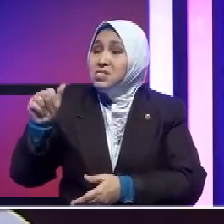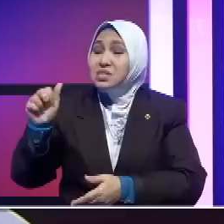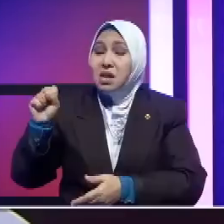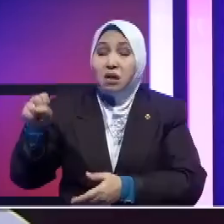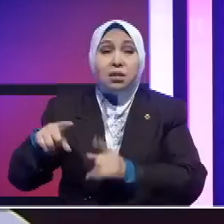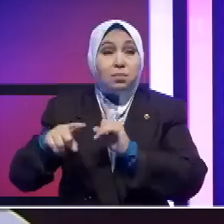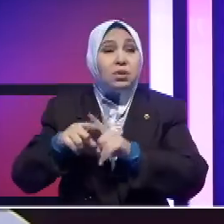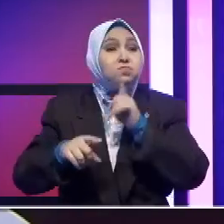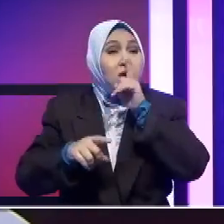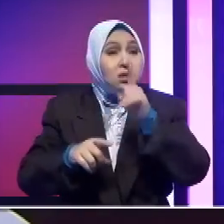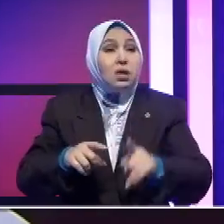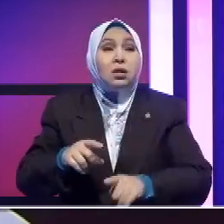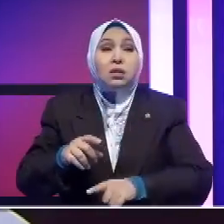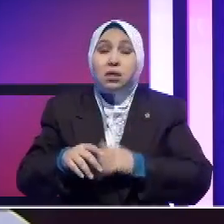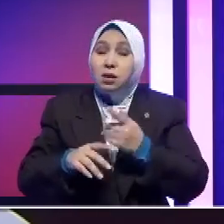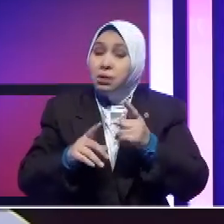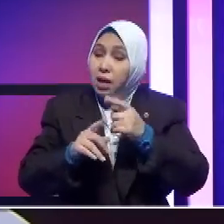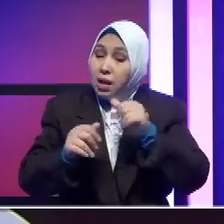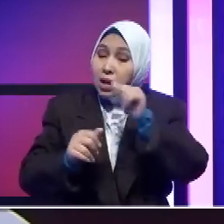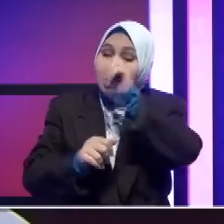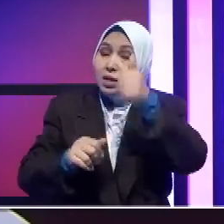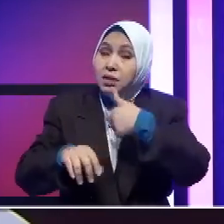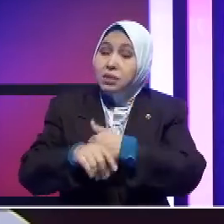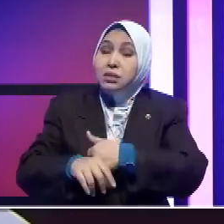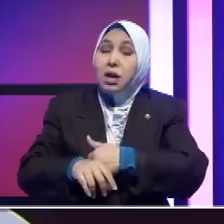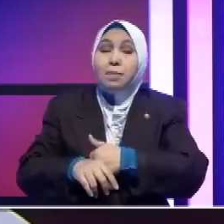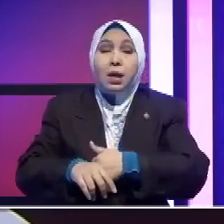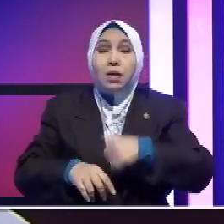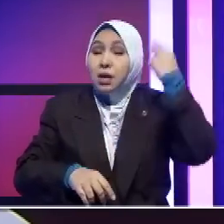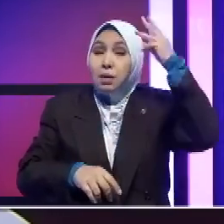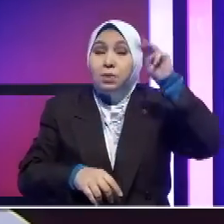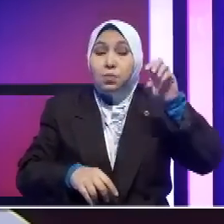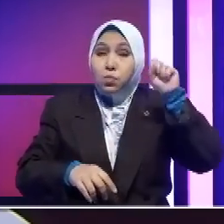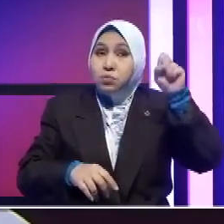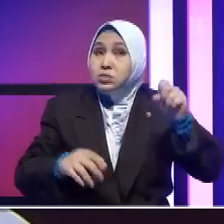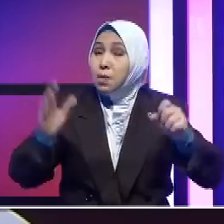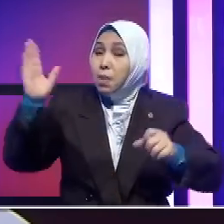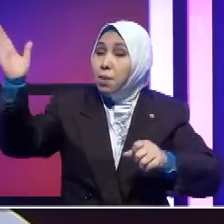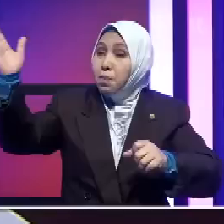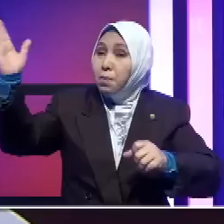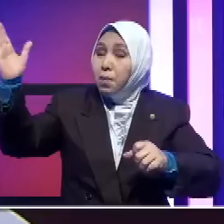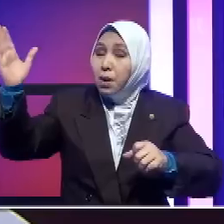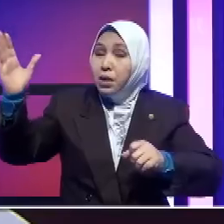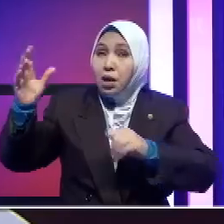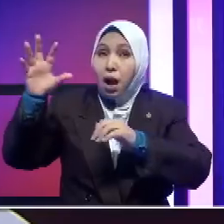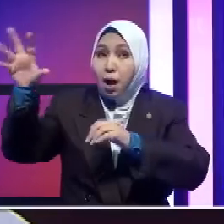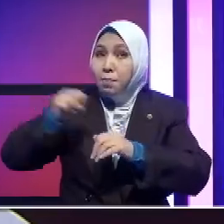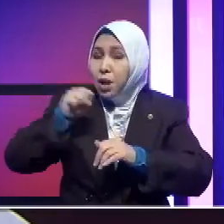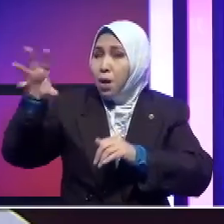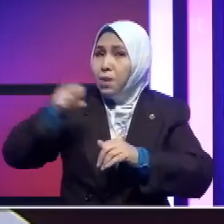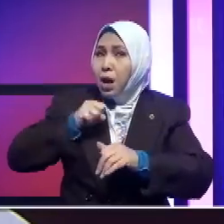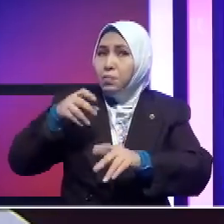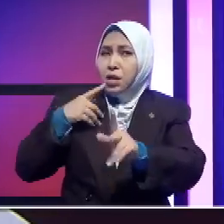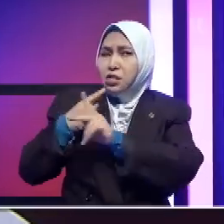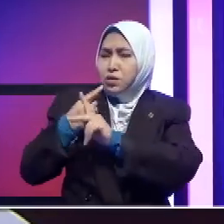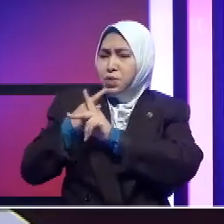ini dia bila sahaja Nabi Musa menyampaikan, dia tangkap poin-poin tersebut, simpan dalam hati.